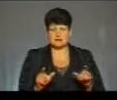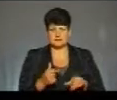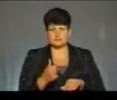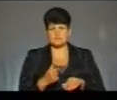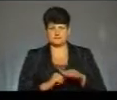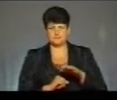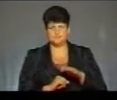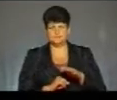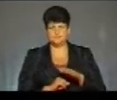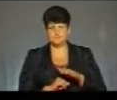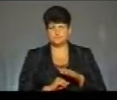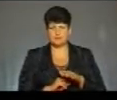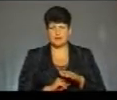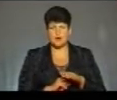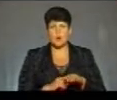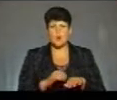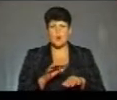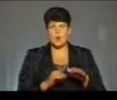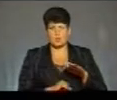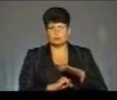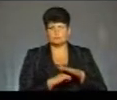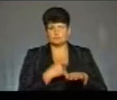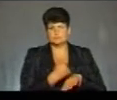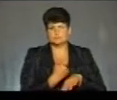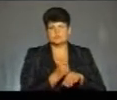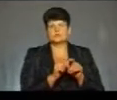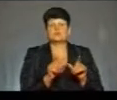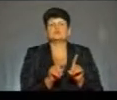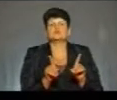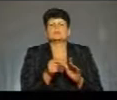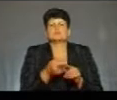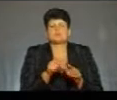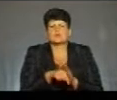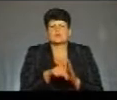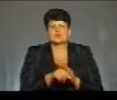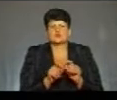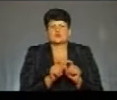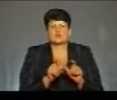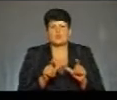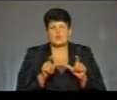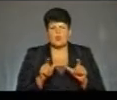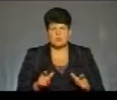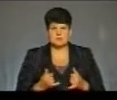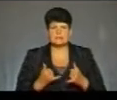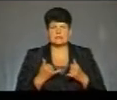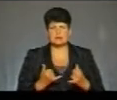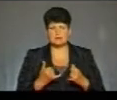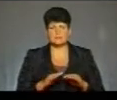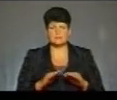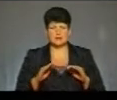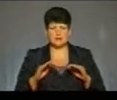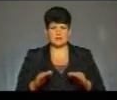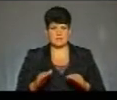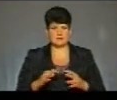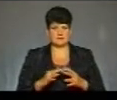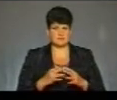навчальних закладів. Опорні школи. Розкажіть, що загалом означає ця школа для учнів з певних